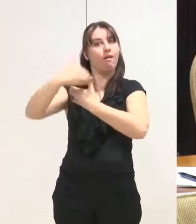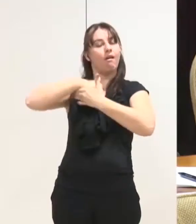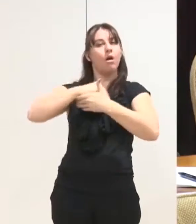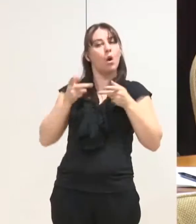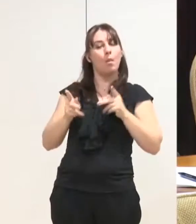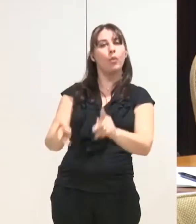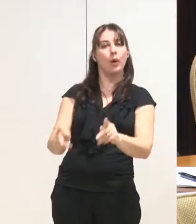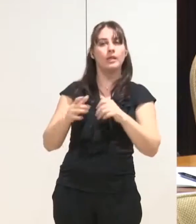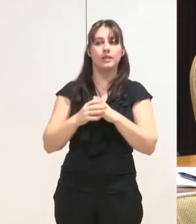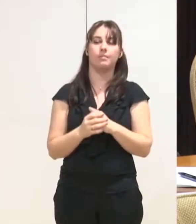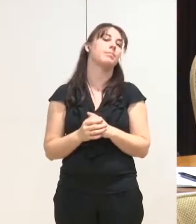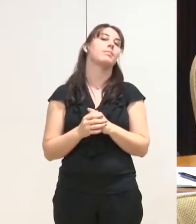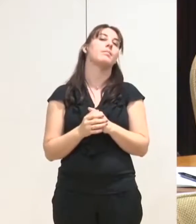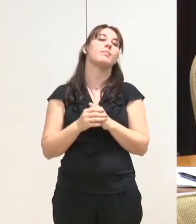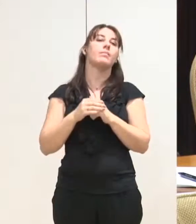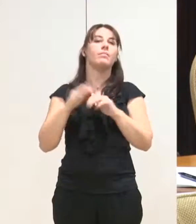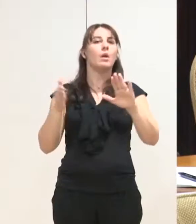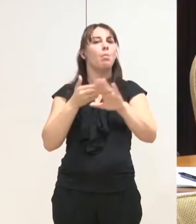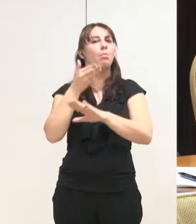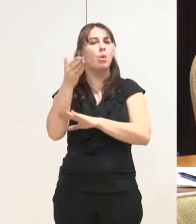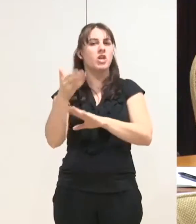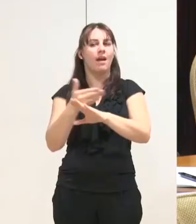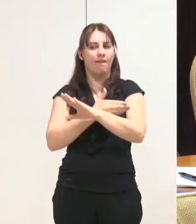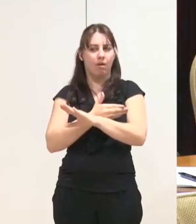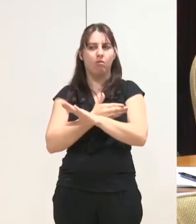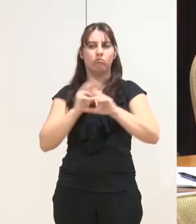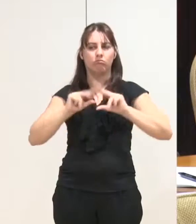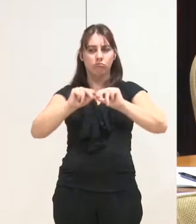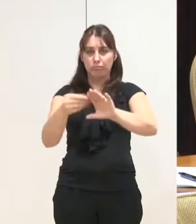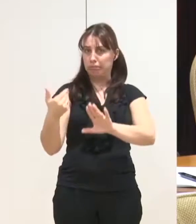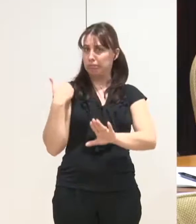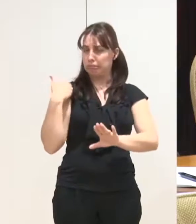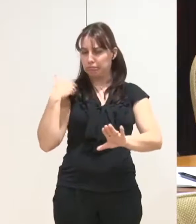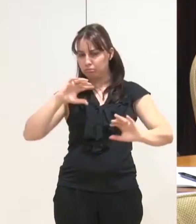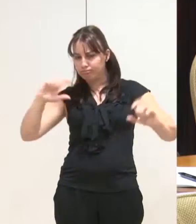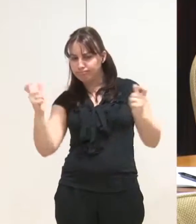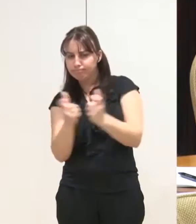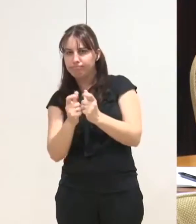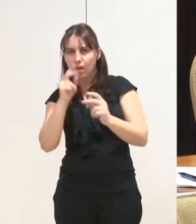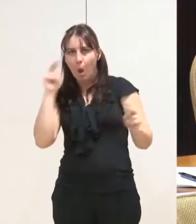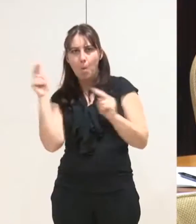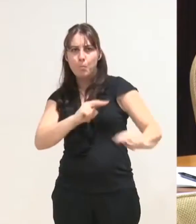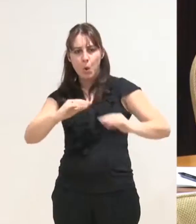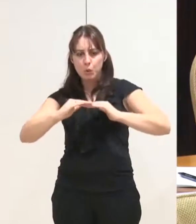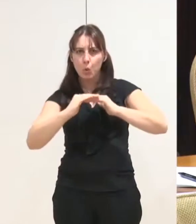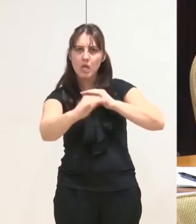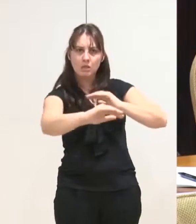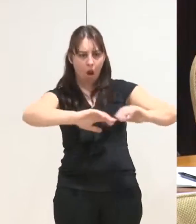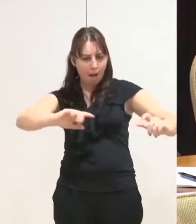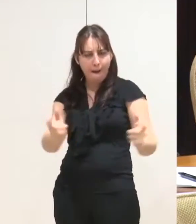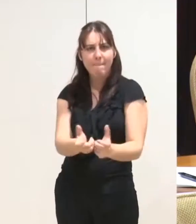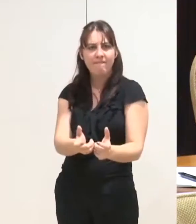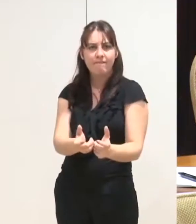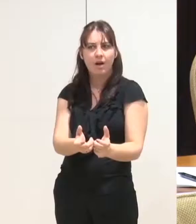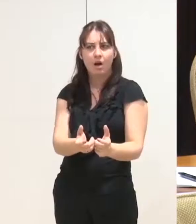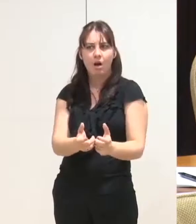Alors, cet avant-projet définitif intègre également une réponse à la découverte récente d'une pollution des sols par